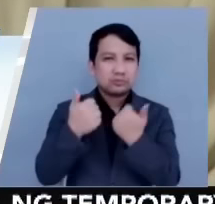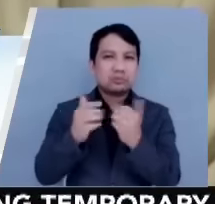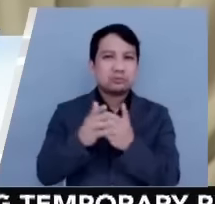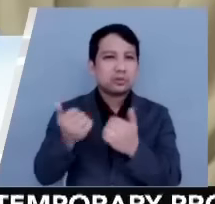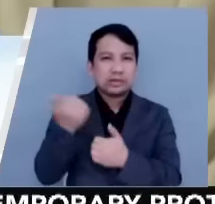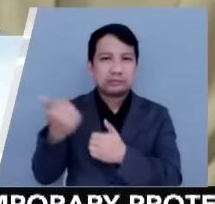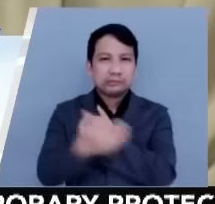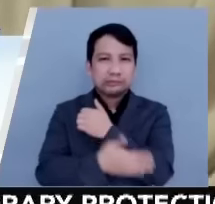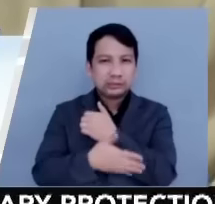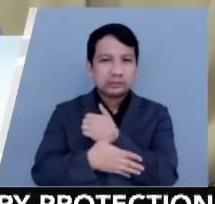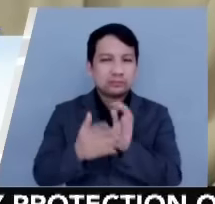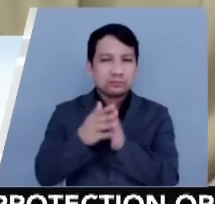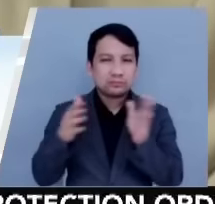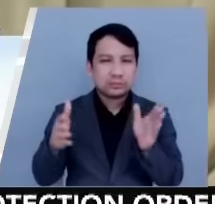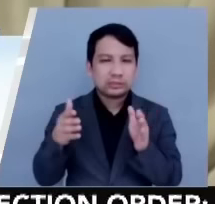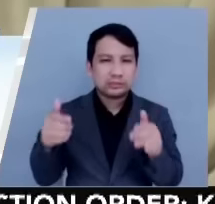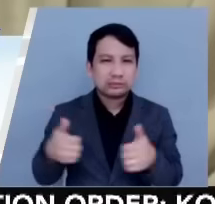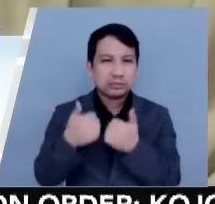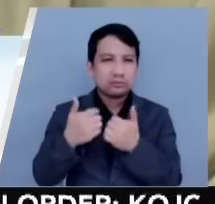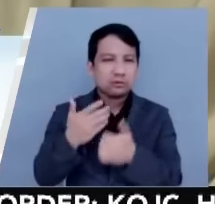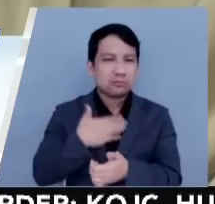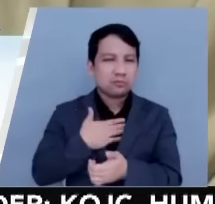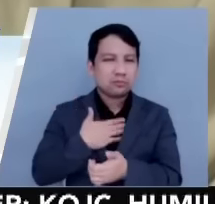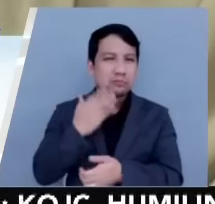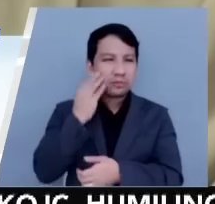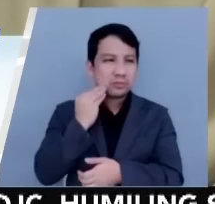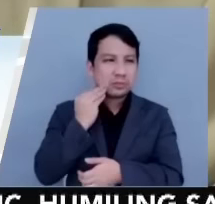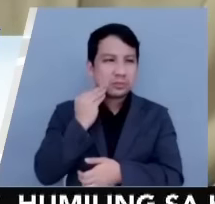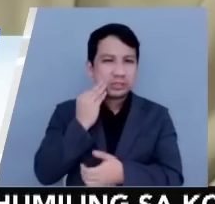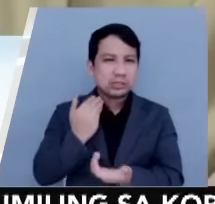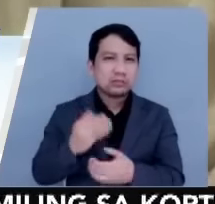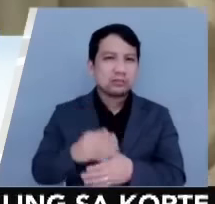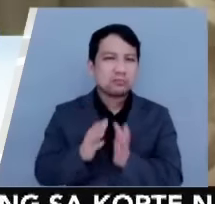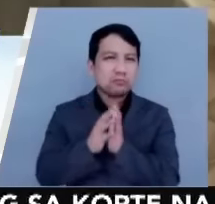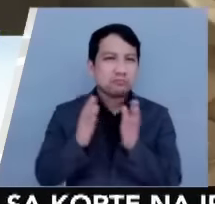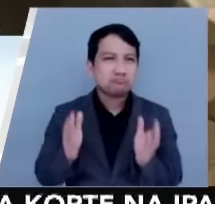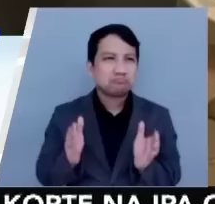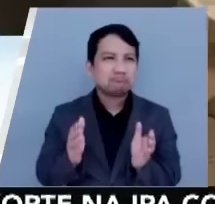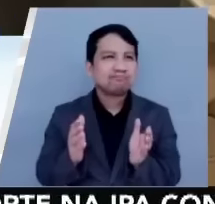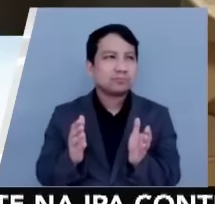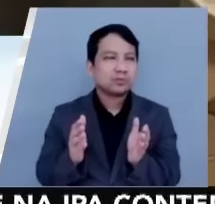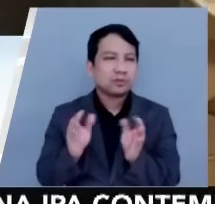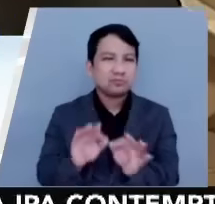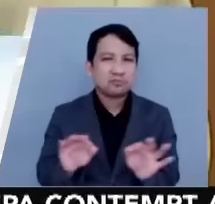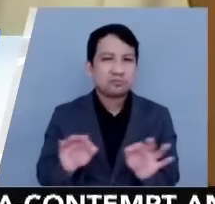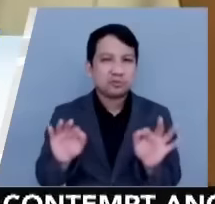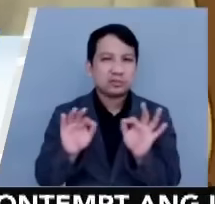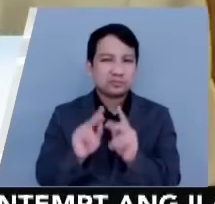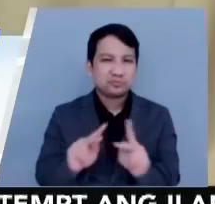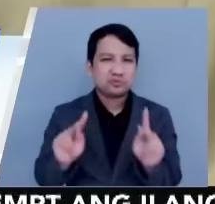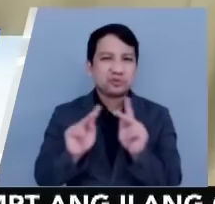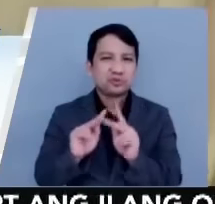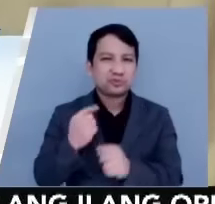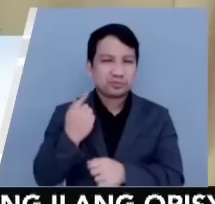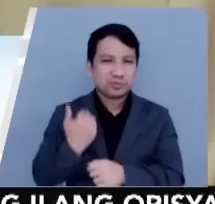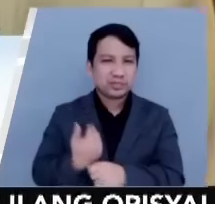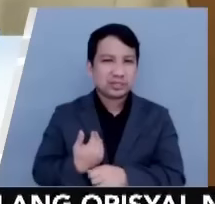my experience is like very precious. And moving forward as a